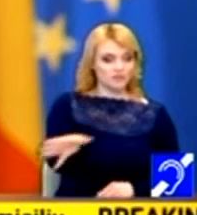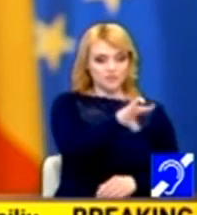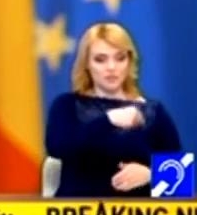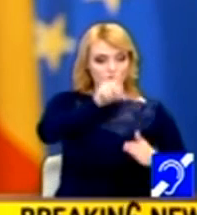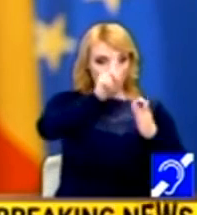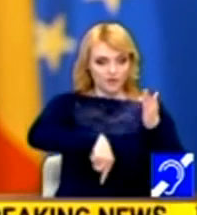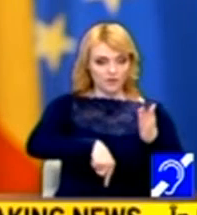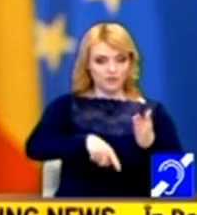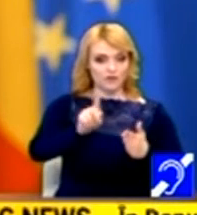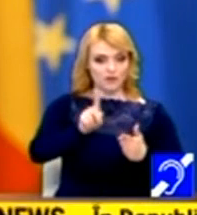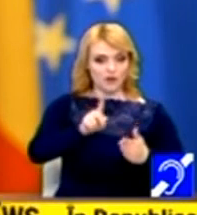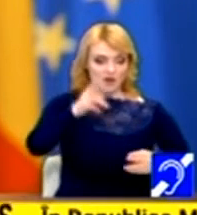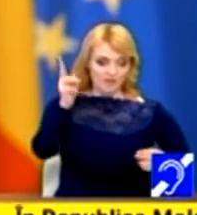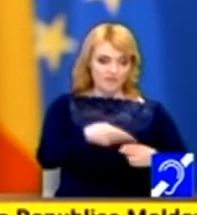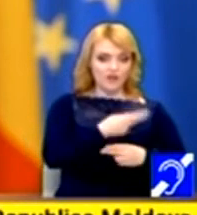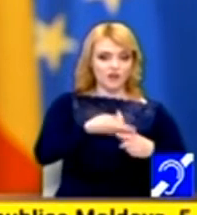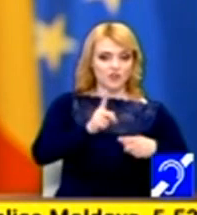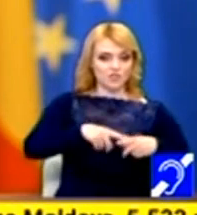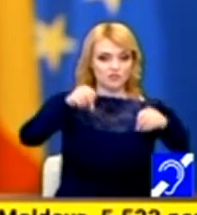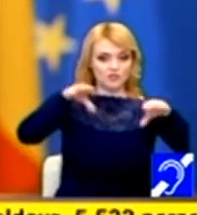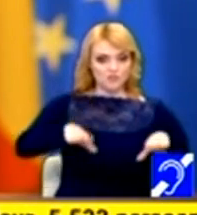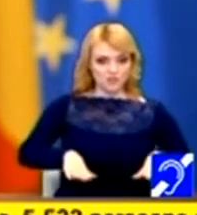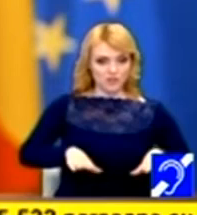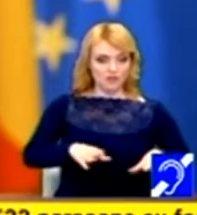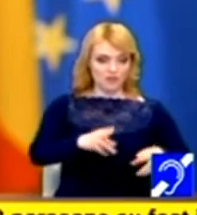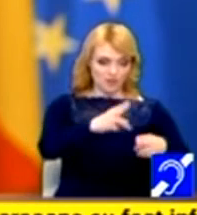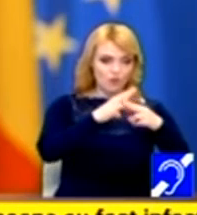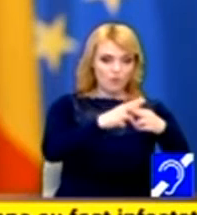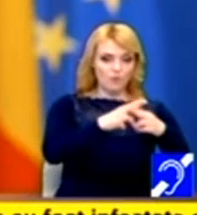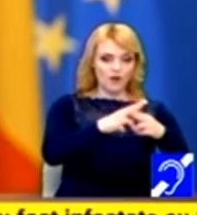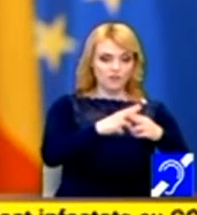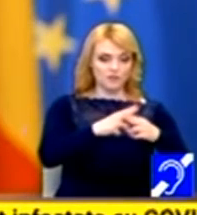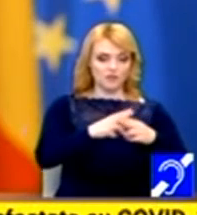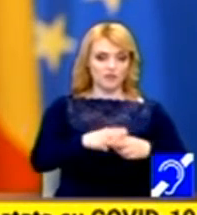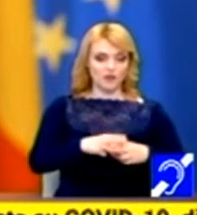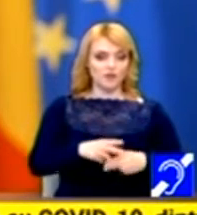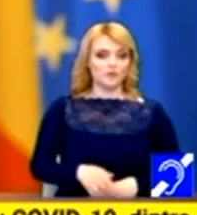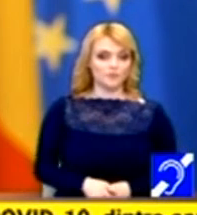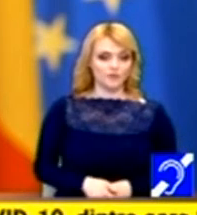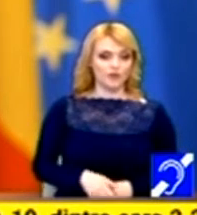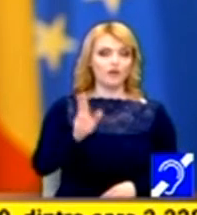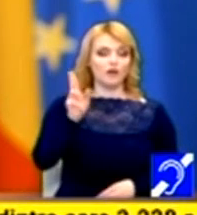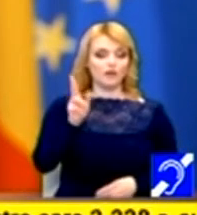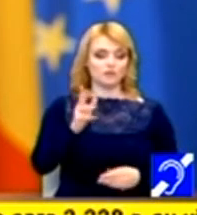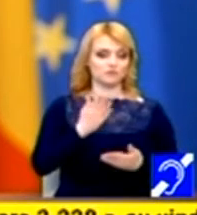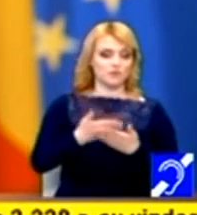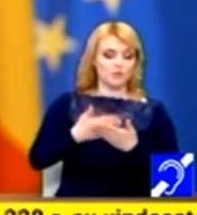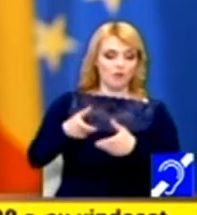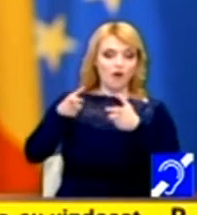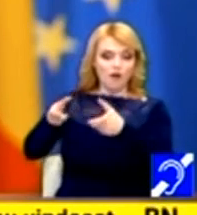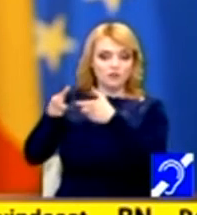sigur că fără aceste măsuri, unele foarte dure, precum carantinarea